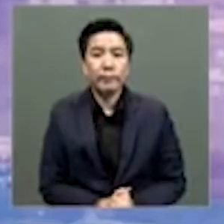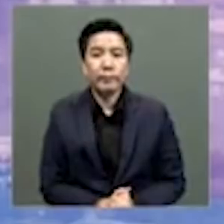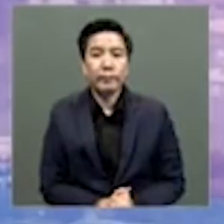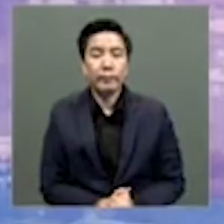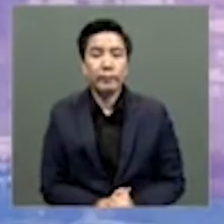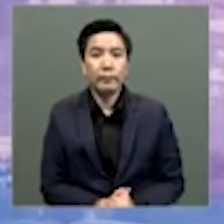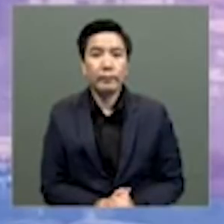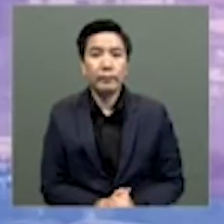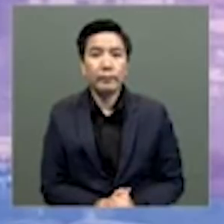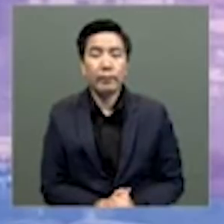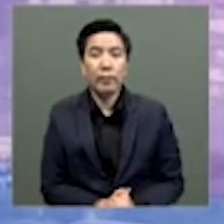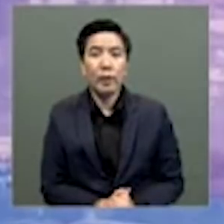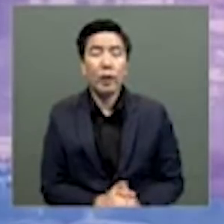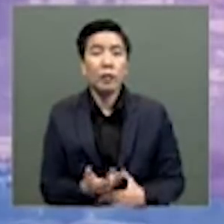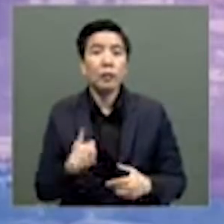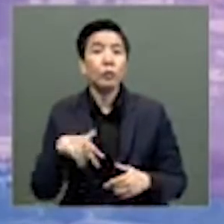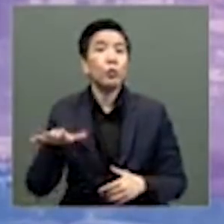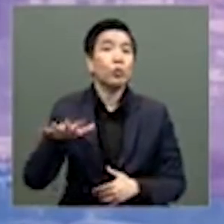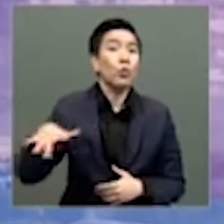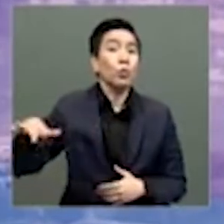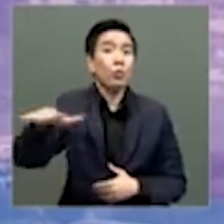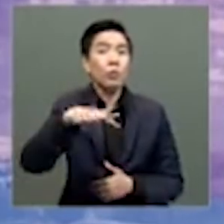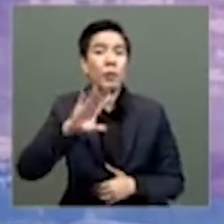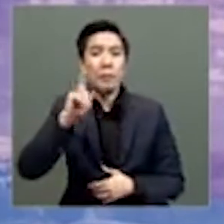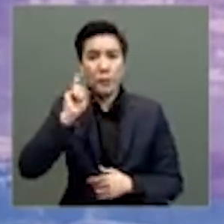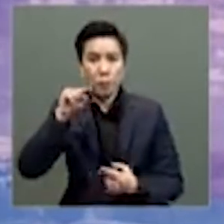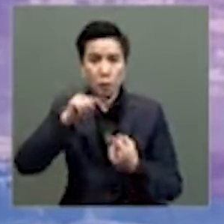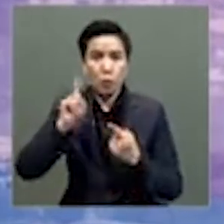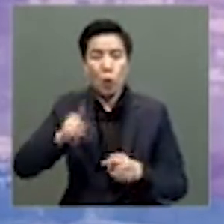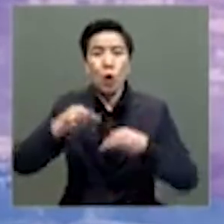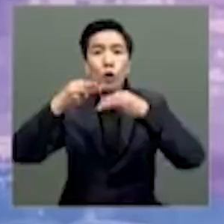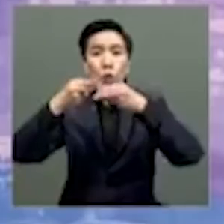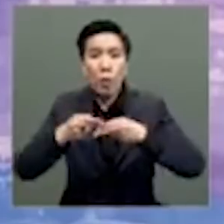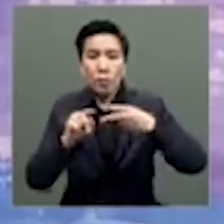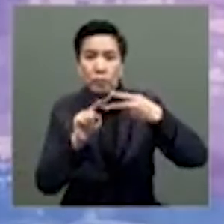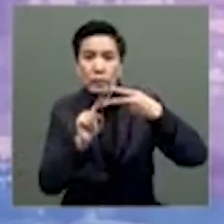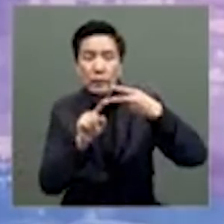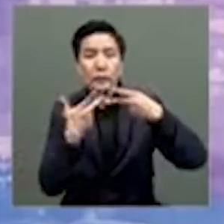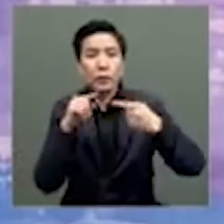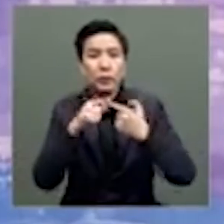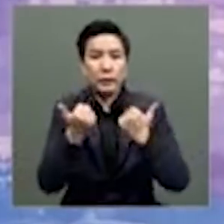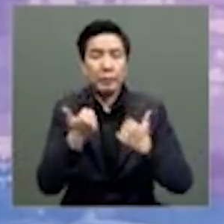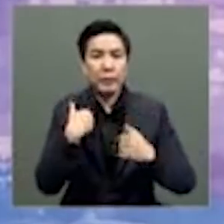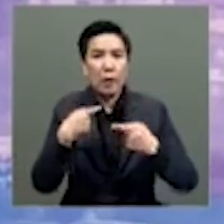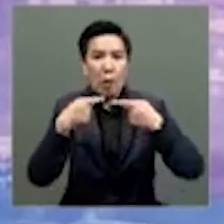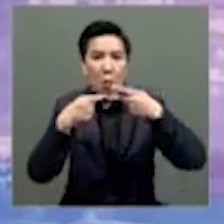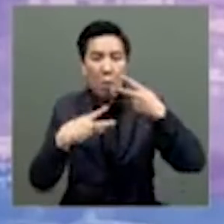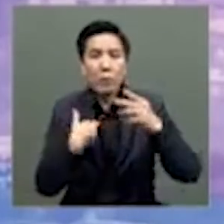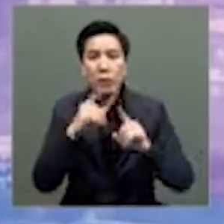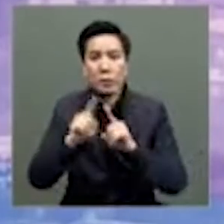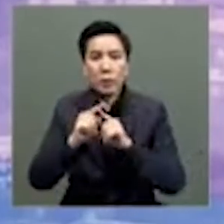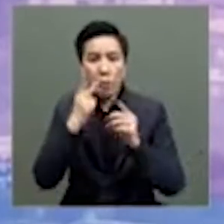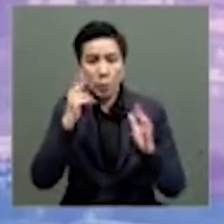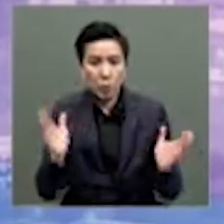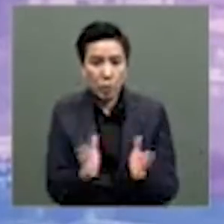ว่าไม่ได้ยกเว้นเป็นการทั่วไปกลายเป็นต้องไปยกเว้นเฉพาะรายนั้นแต่มันจะมีหลายรายจนอา